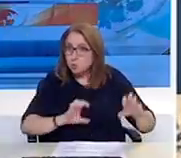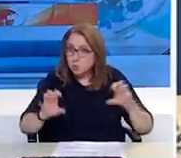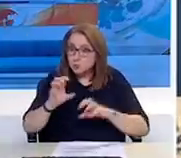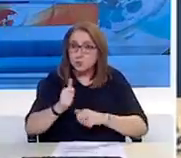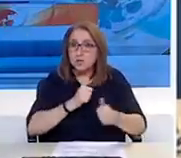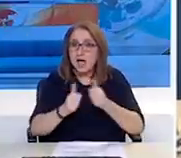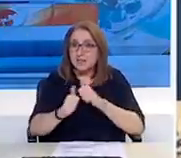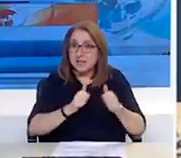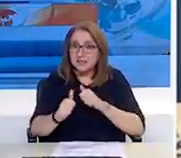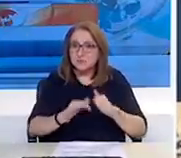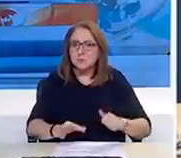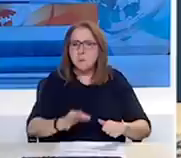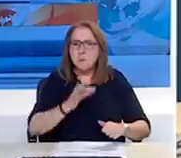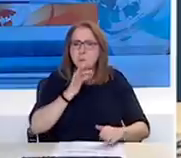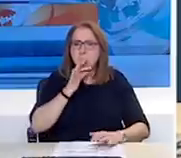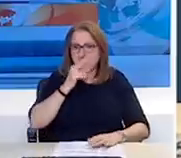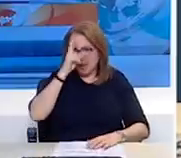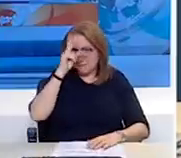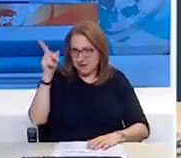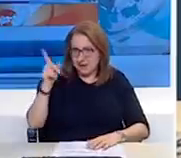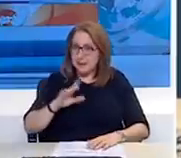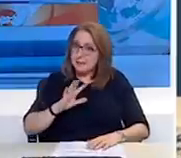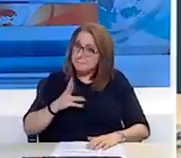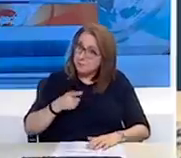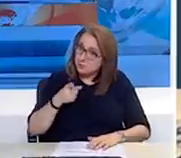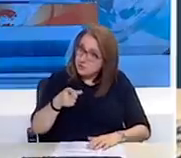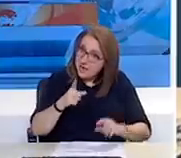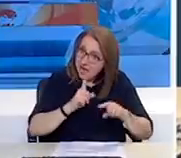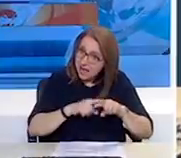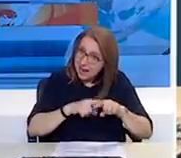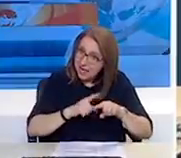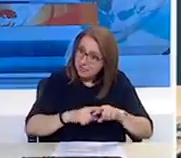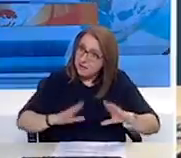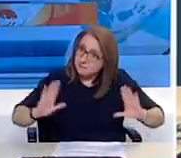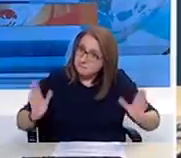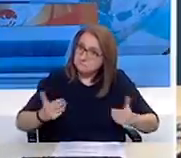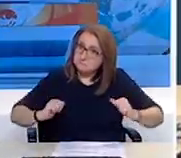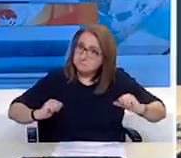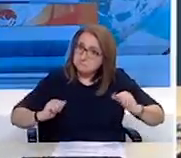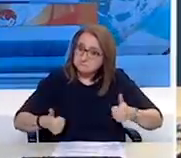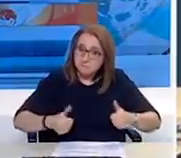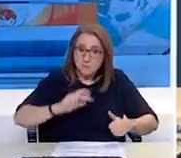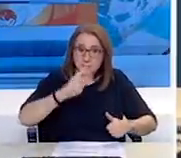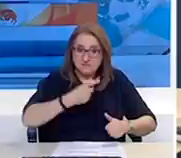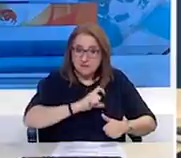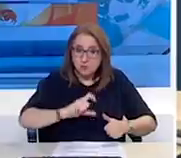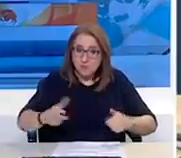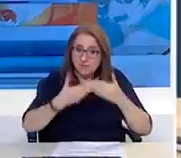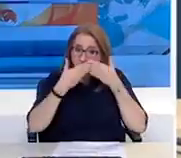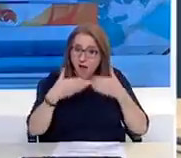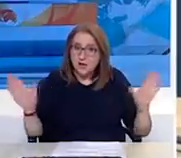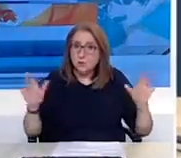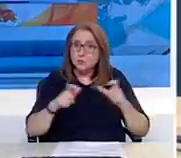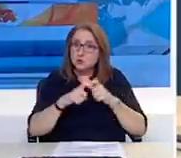αθλητικές δράσεις. Μήπως τελικά η δική σας απόφαση για το άνοιγμα των σχολείων στη δεύτερη κιόλας εβδομάδα μοιάζει με ένα τεράστιο ρίσκο στο